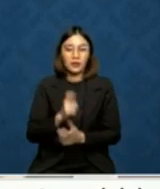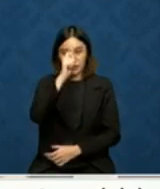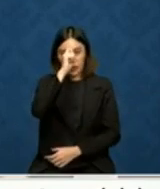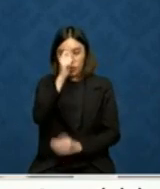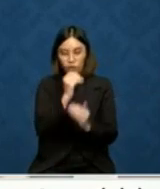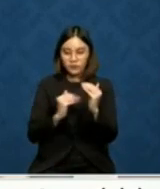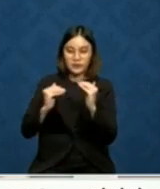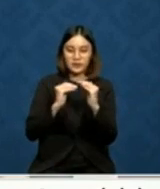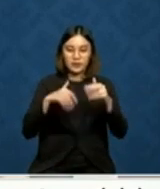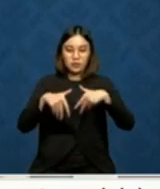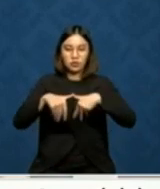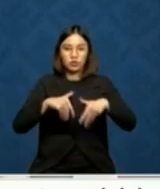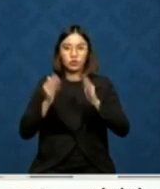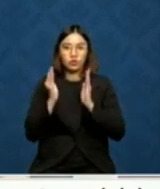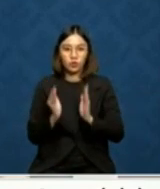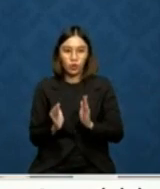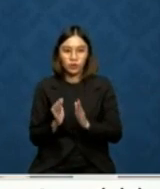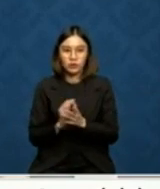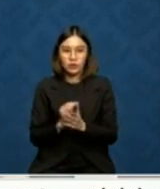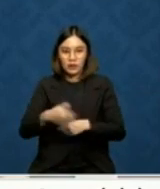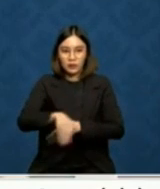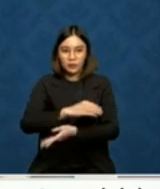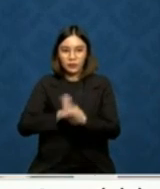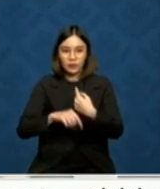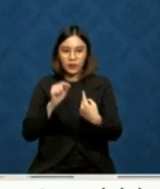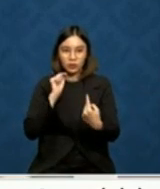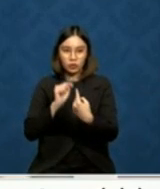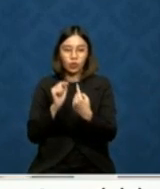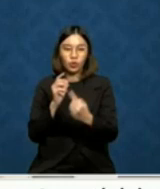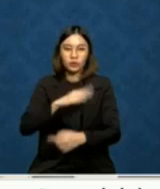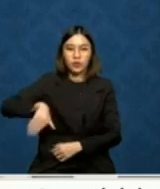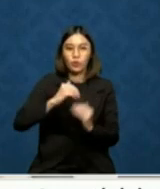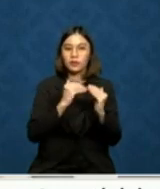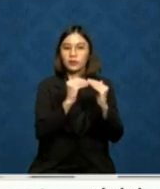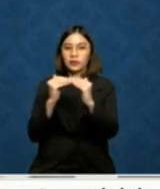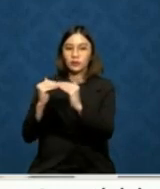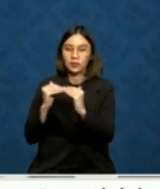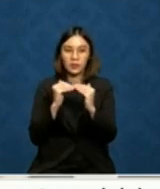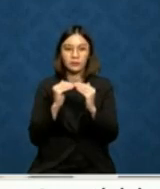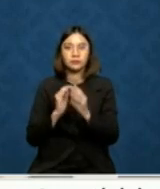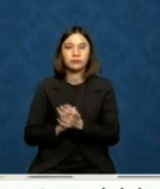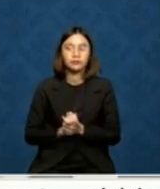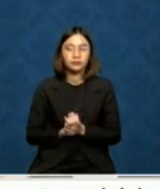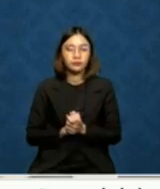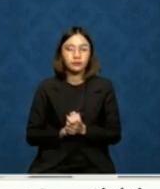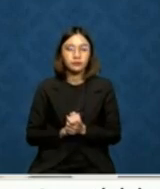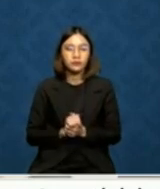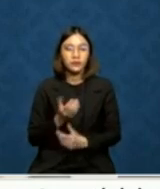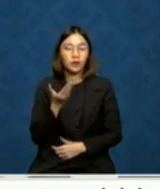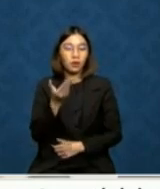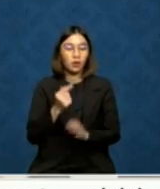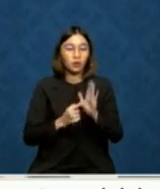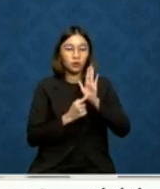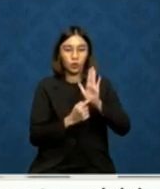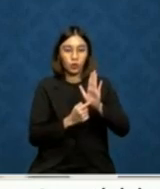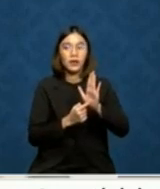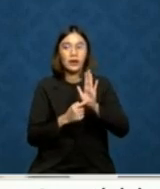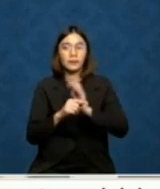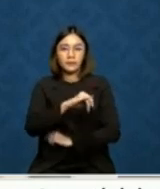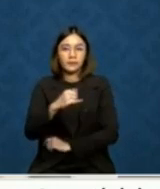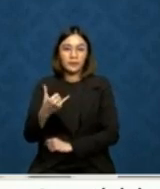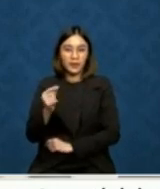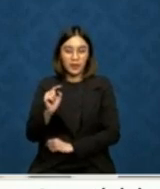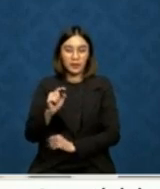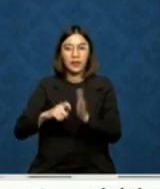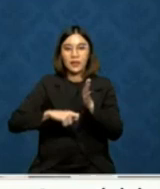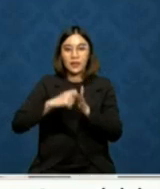สิทธิมนุษยชนและการปฏิบัติต่อทุกคนอย่างเท่าเทียมกันค่ะท่านจะขอยกตัวอย่างบางเหตุผ